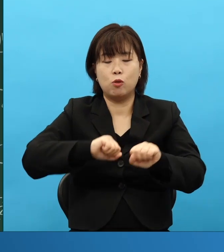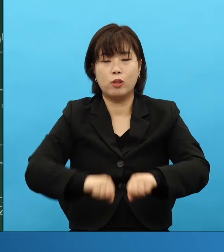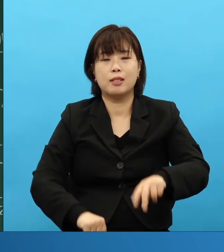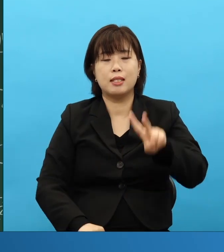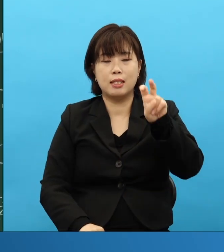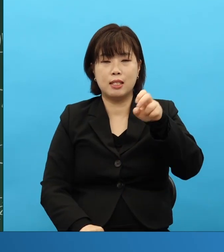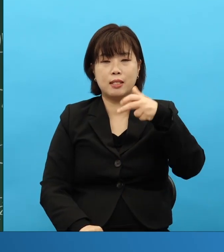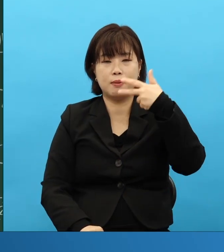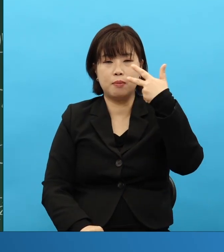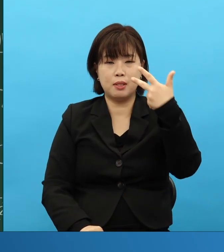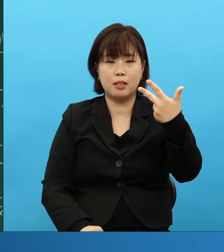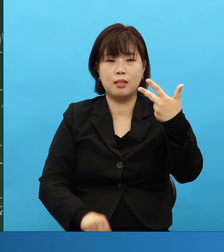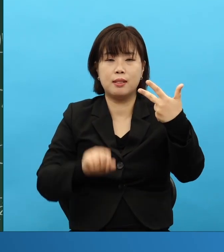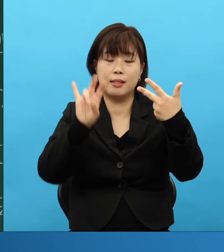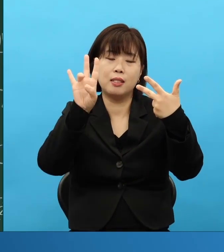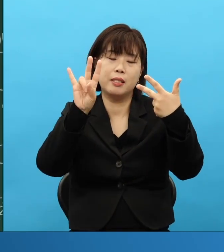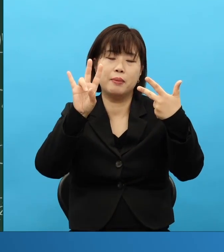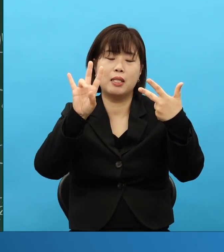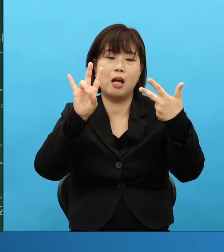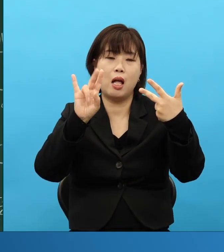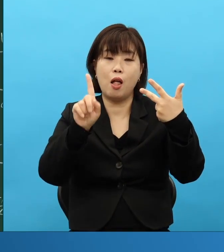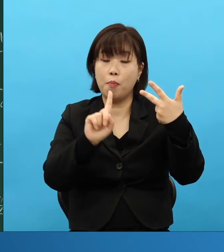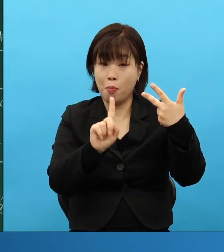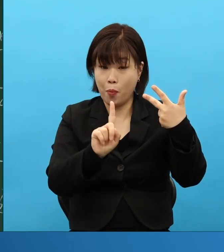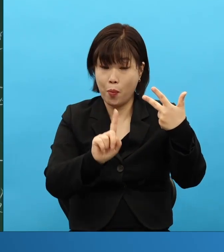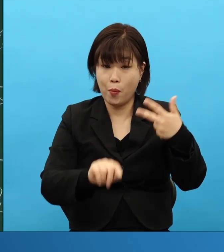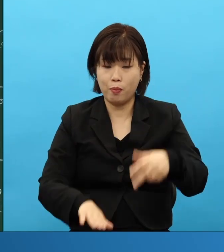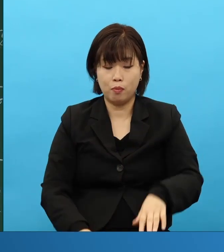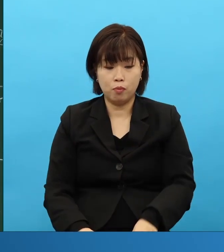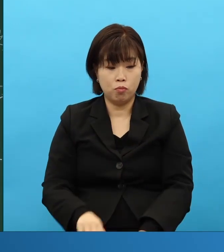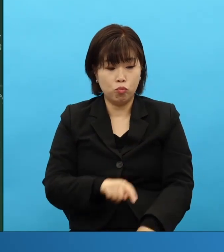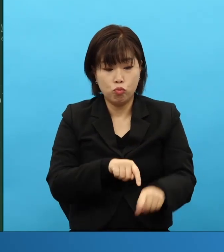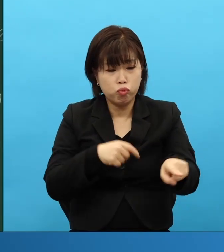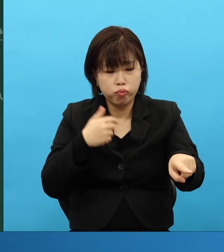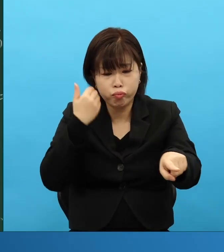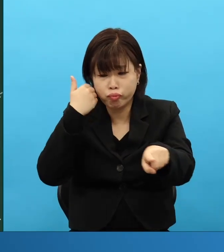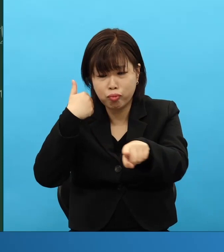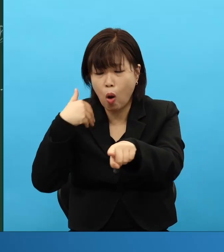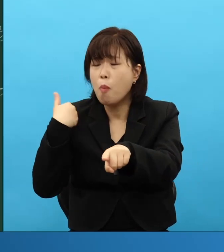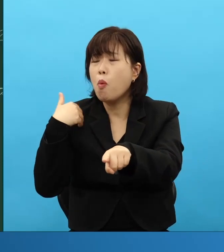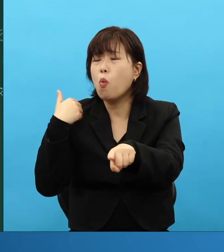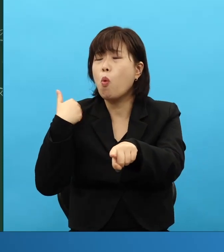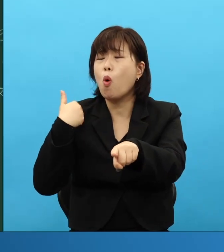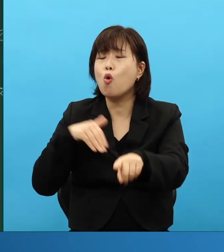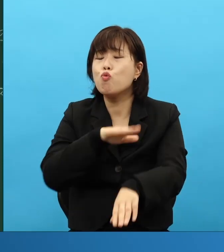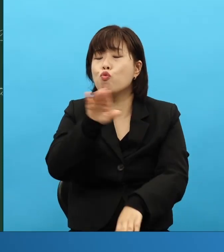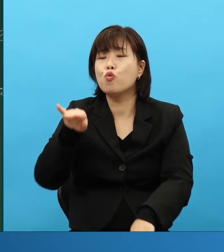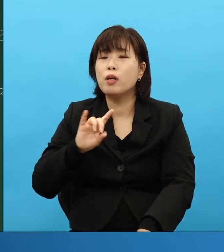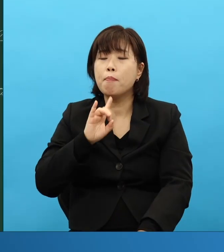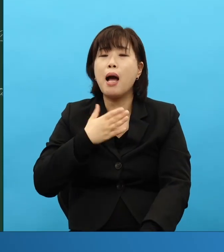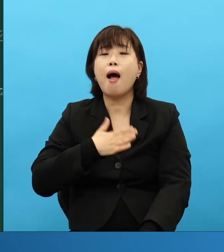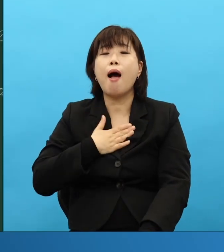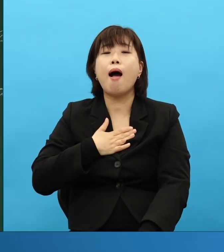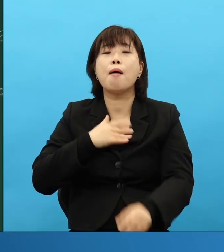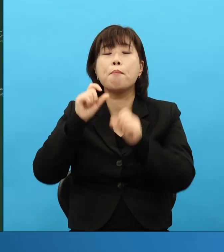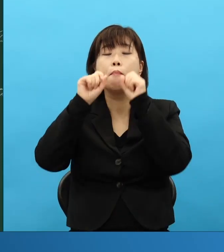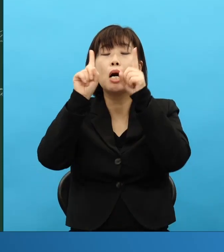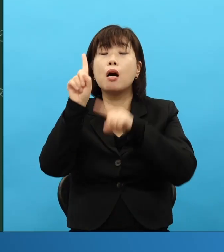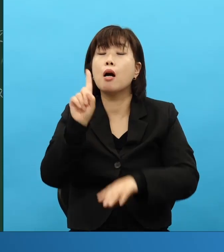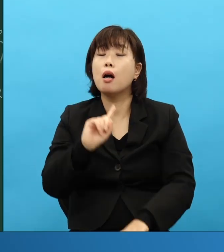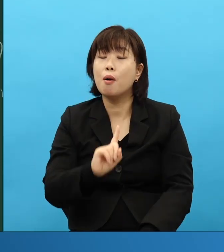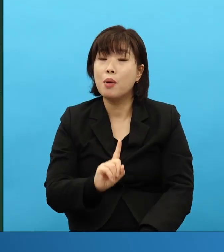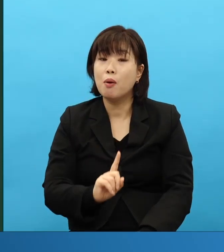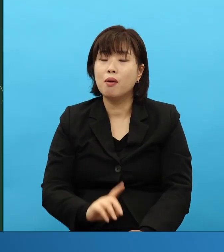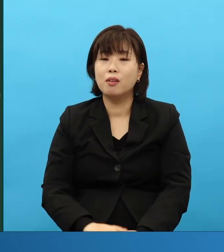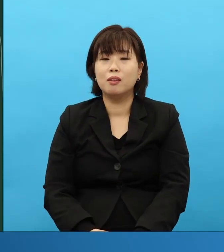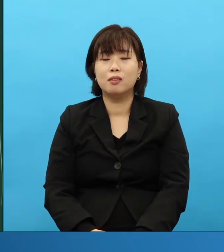사도 20편 24절. 使顶章27。 아무도 모르 여러분만 아는 거. 没有人知道，只有大家知 흩어진 道， 제자들, 렘넌들 TCK만 아는 거. 只有分散者嘛，